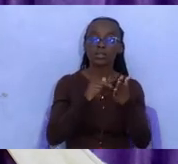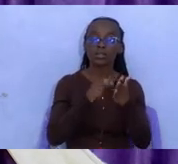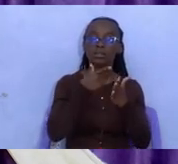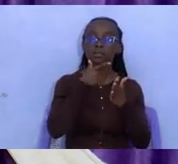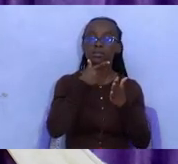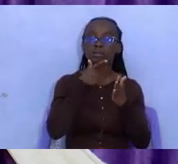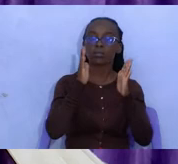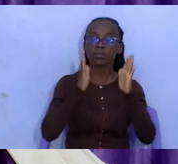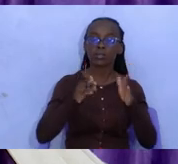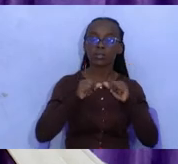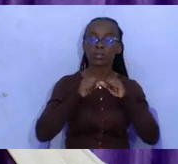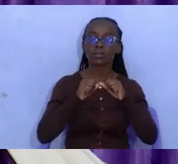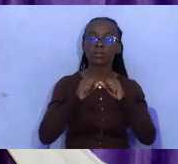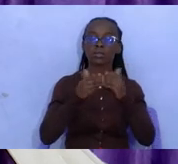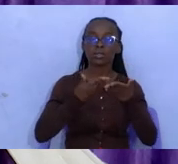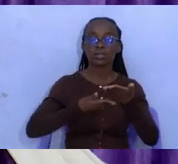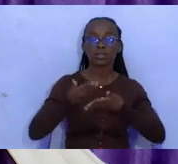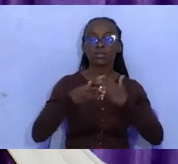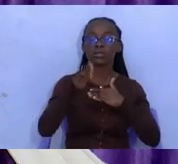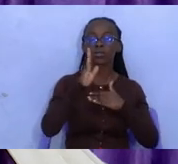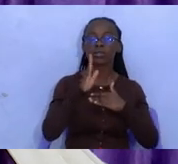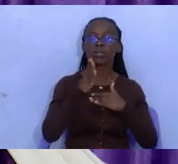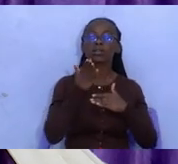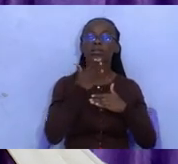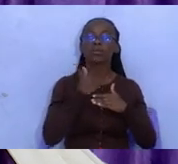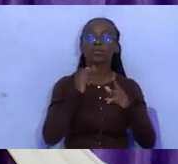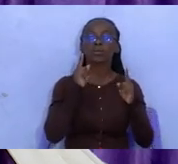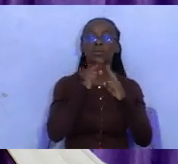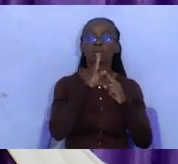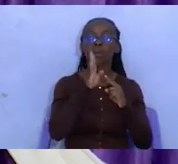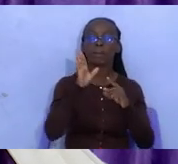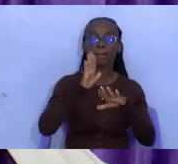Mungu. Inamaanisha the man decided to be a good man.